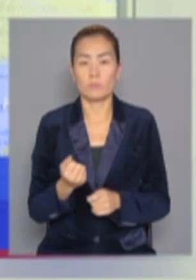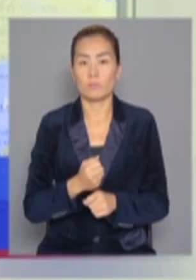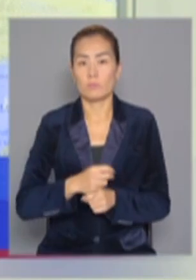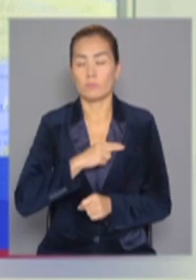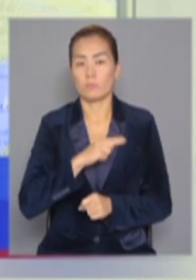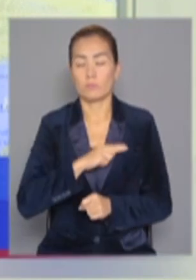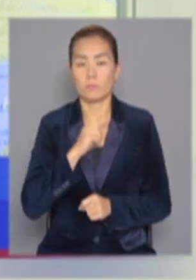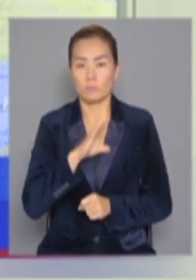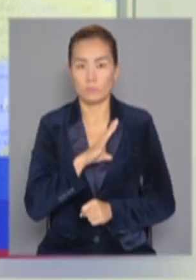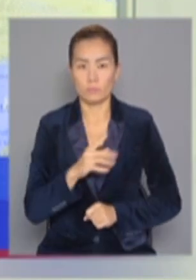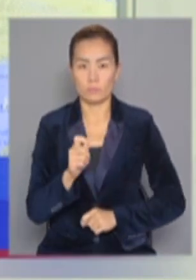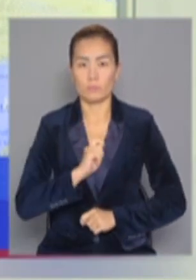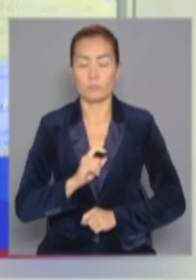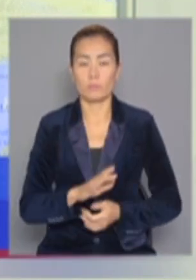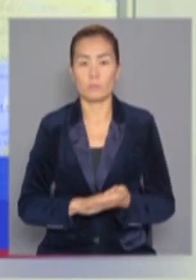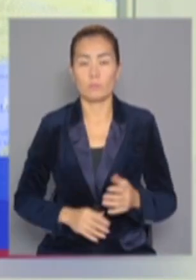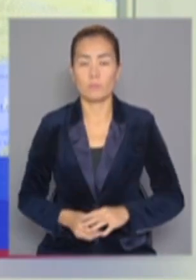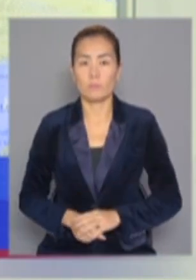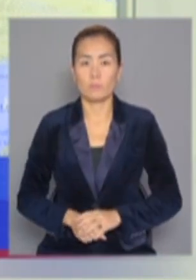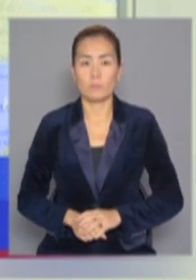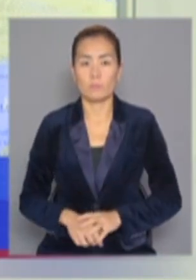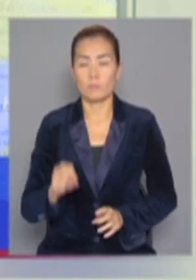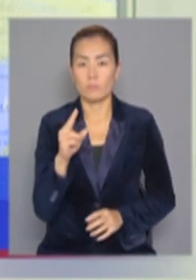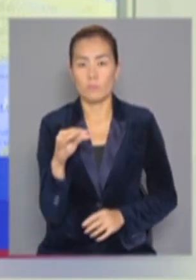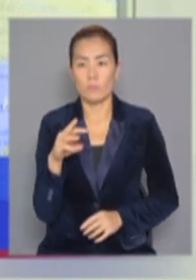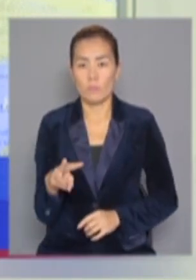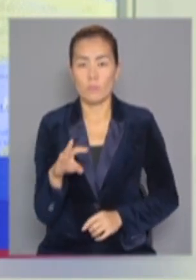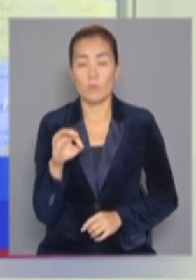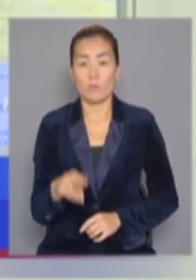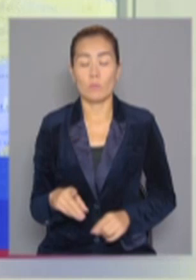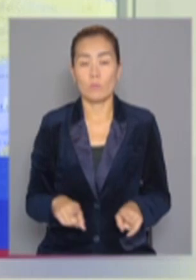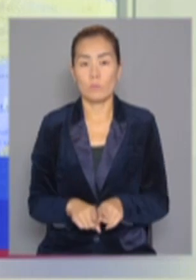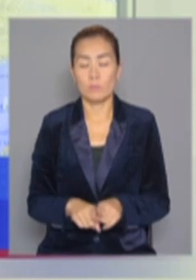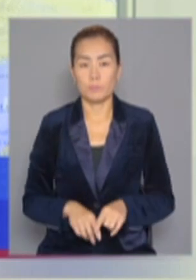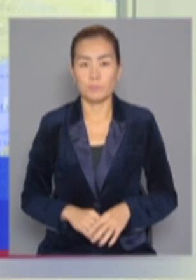маған. Одан кейін енді әкімшілік тарапынан да жаңағы